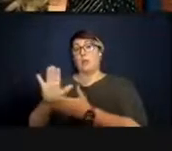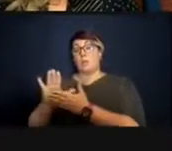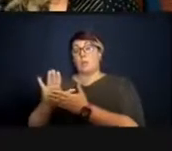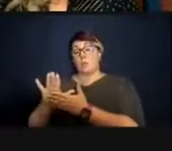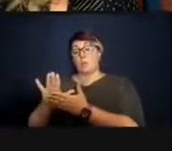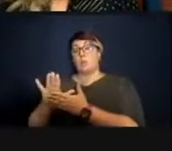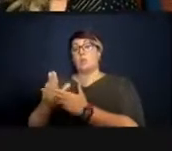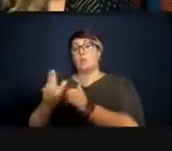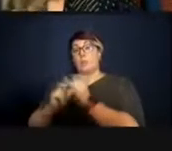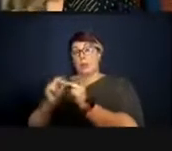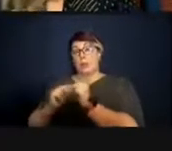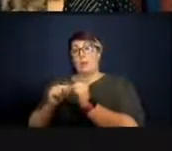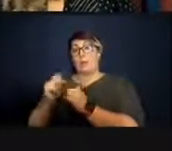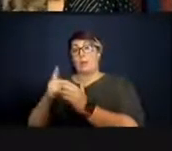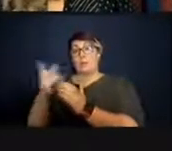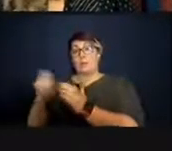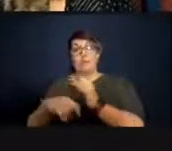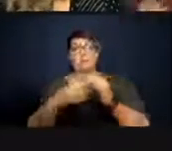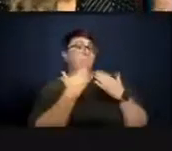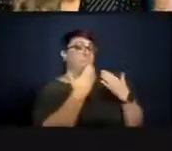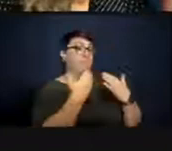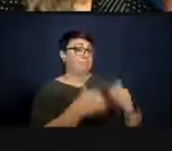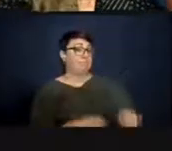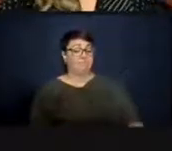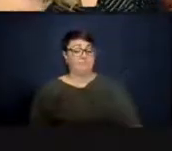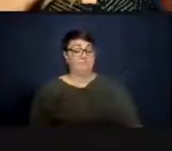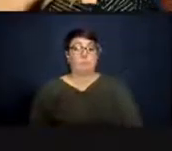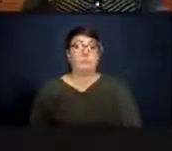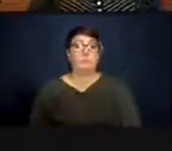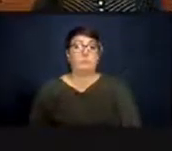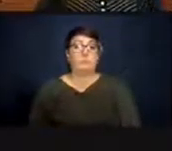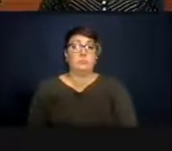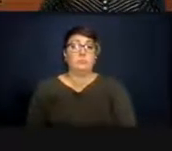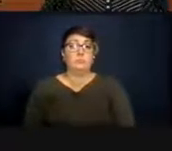na miradi mingine ya ujenzi ambayo inaendelea. Asante.